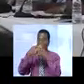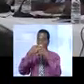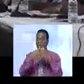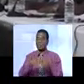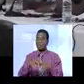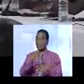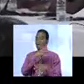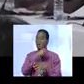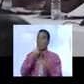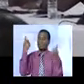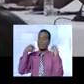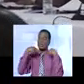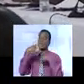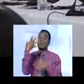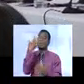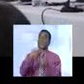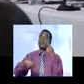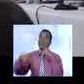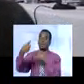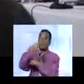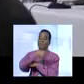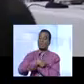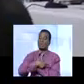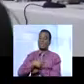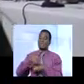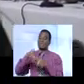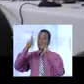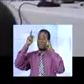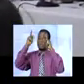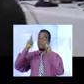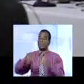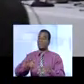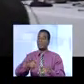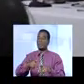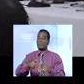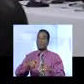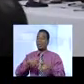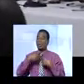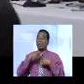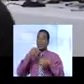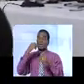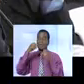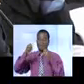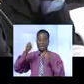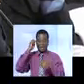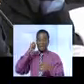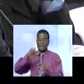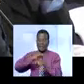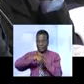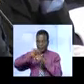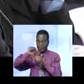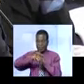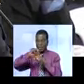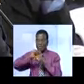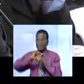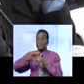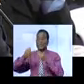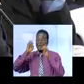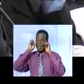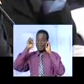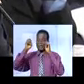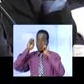Ainsi, pendant 5 jours, ces agents des forces de l'ordre ont été instruits sur des thèmes relatifs aux droits